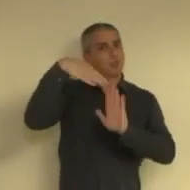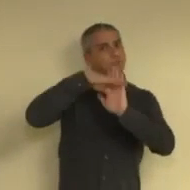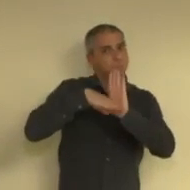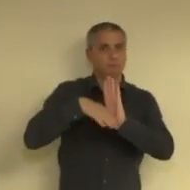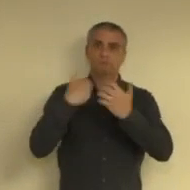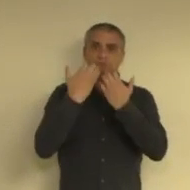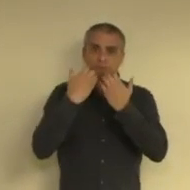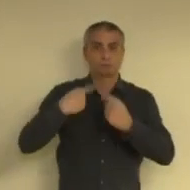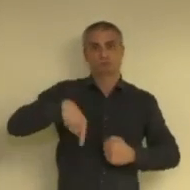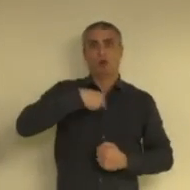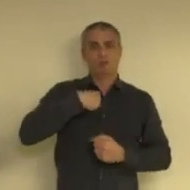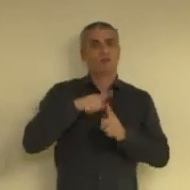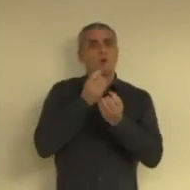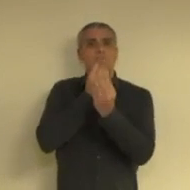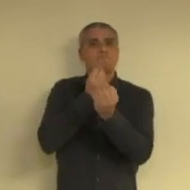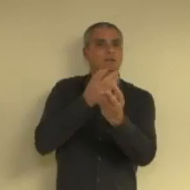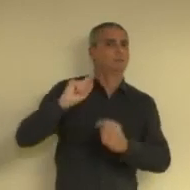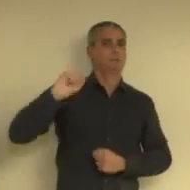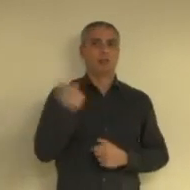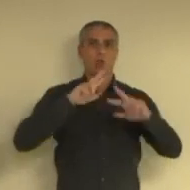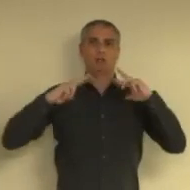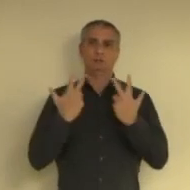ההנחיות שלנו כמסר לציבור.